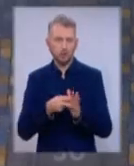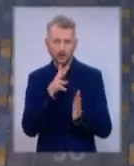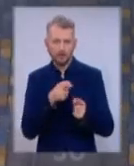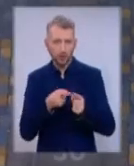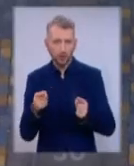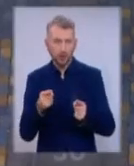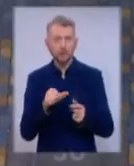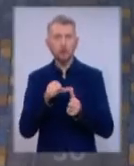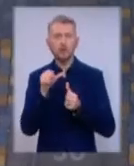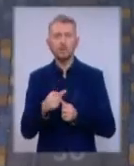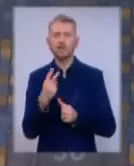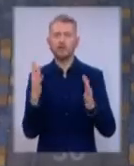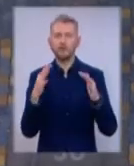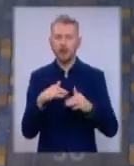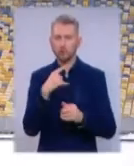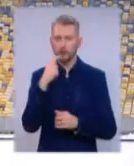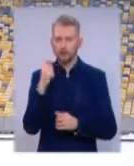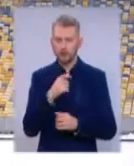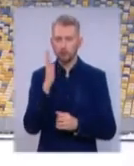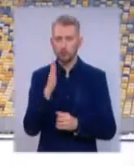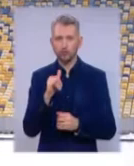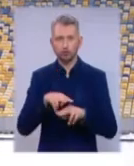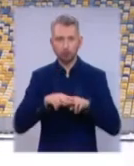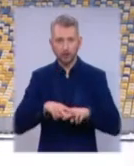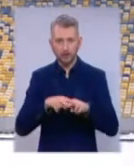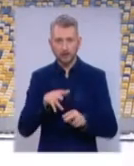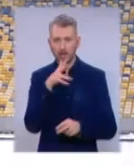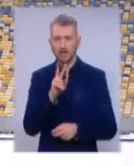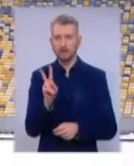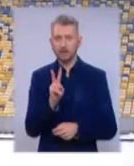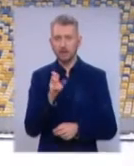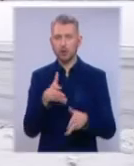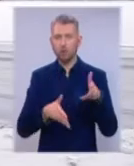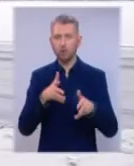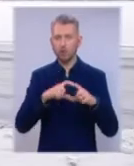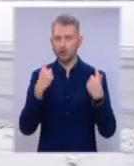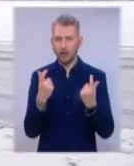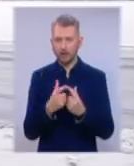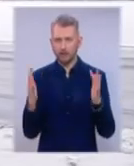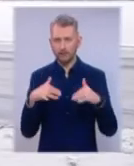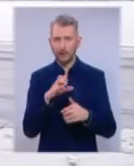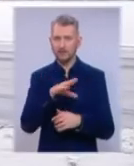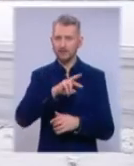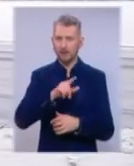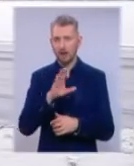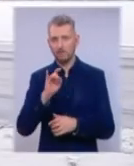строки. Зокрема, два матчі у неділю відбудуться в столиці. О 14-й на Оболонь-арені зустрінуться «Сталь» та